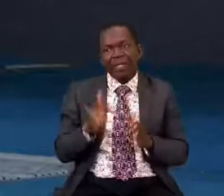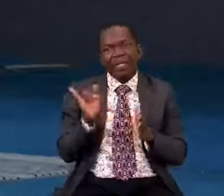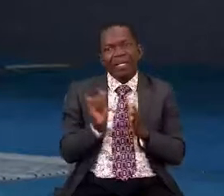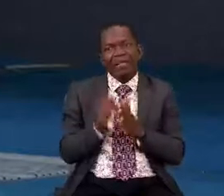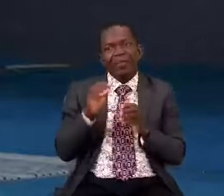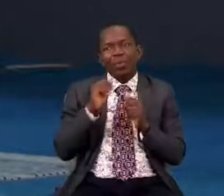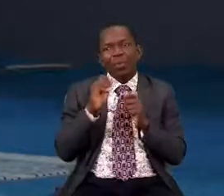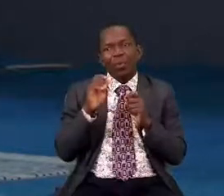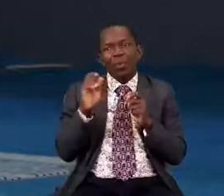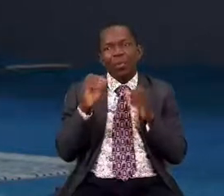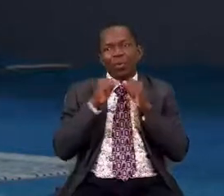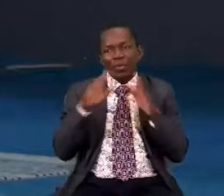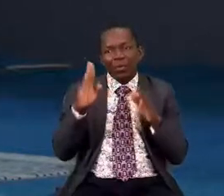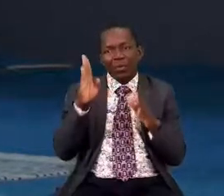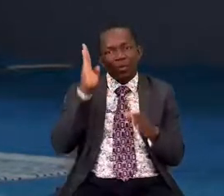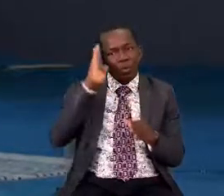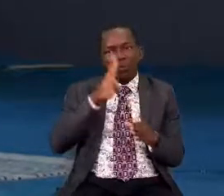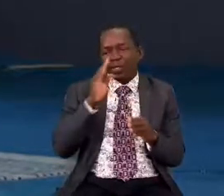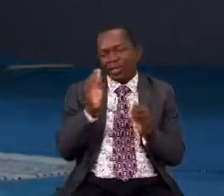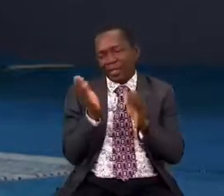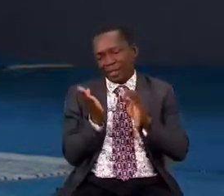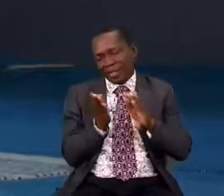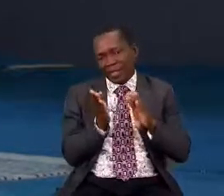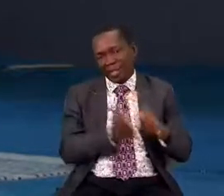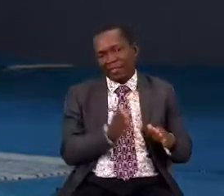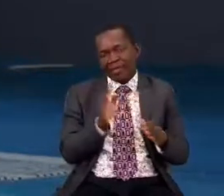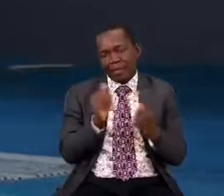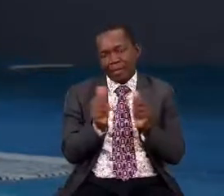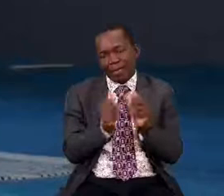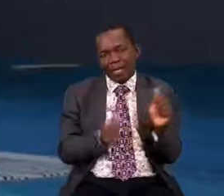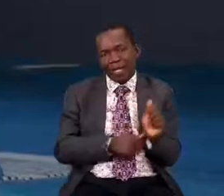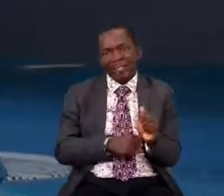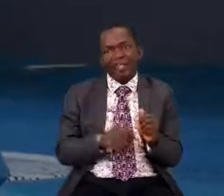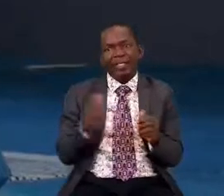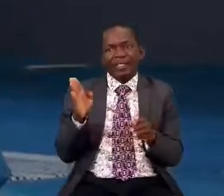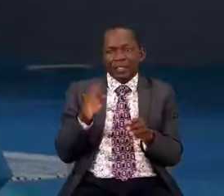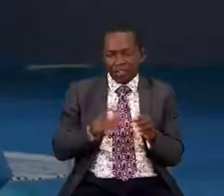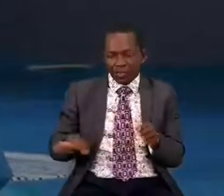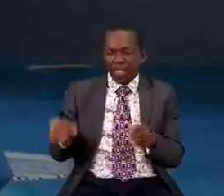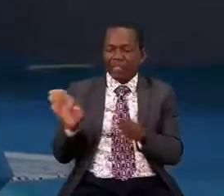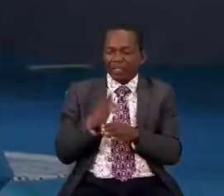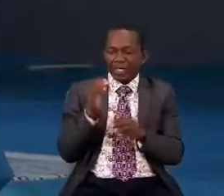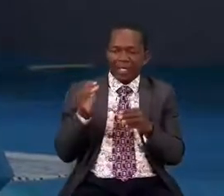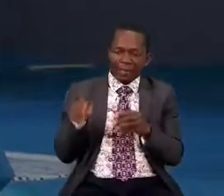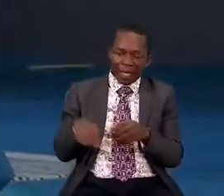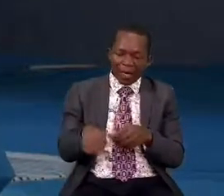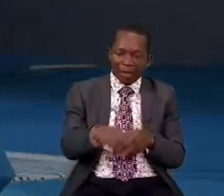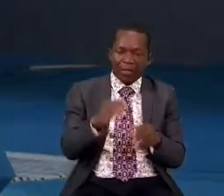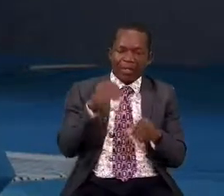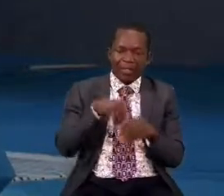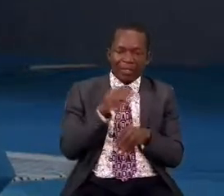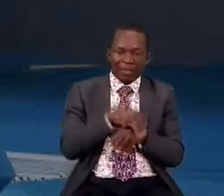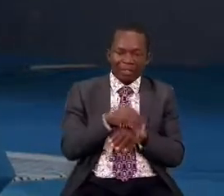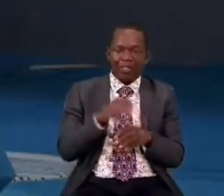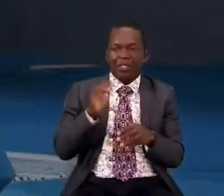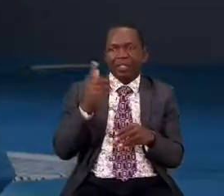jeunes, prends-les dans le ministère. Les hommes, les femmes, prends-les dans le ministère. Les fidèles, les